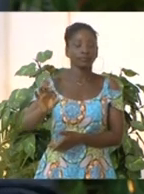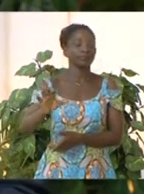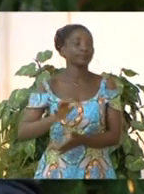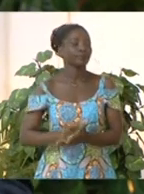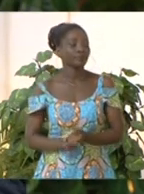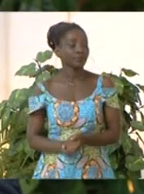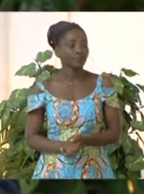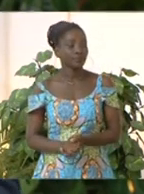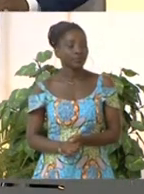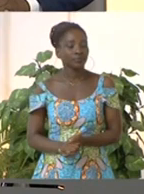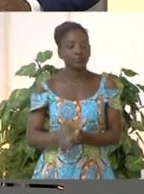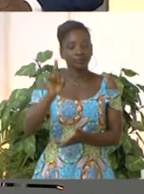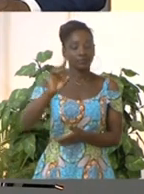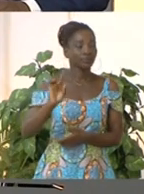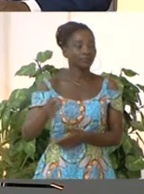1,98%.